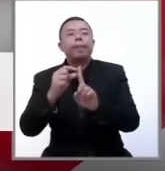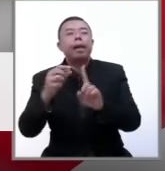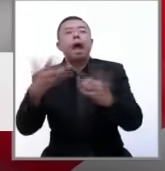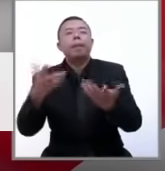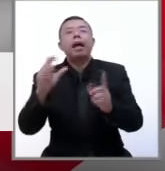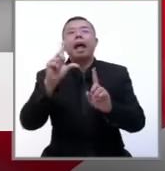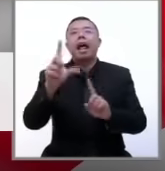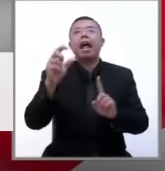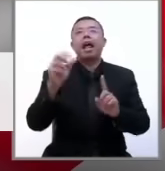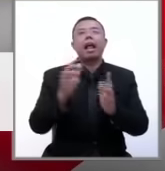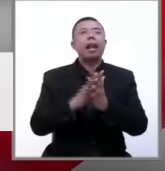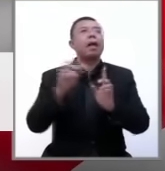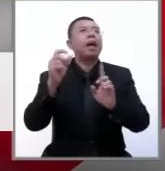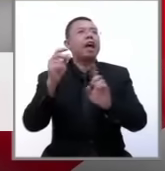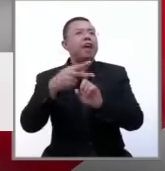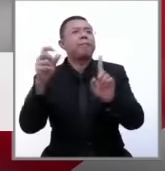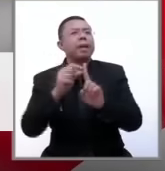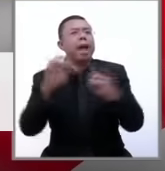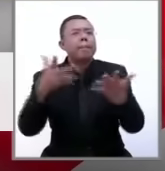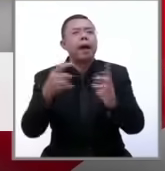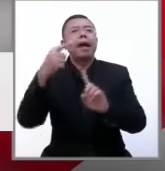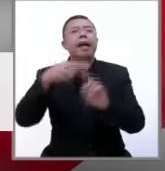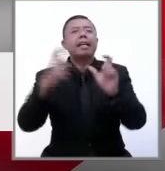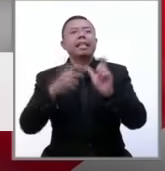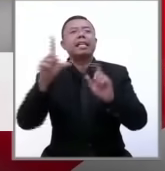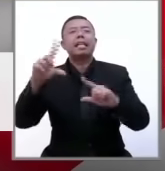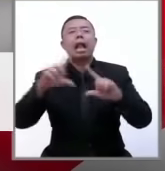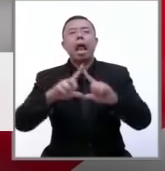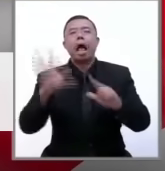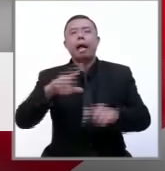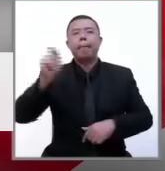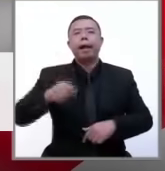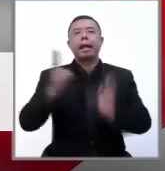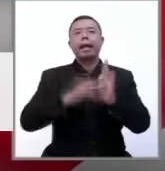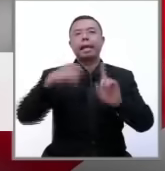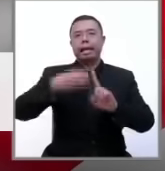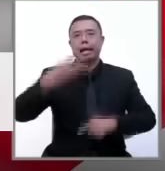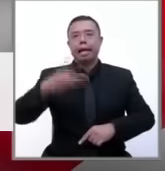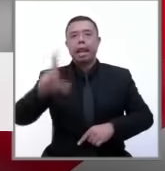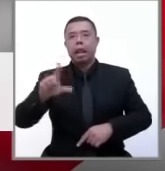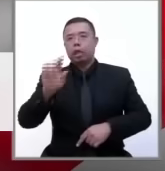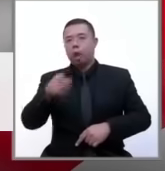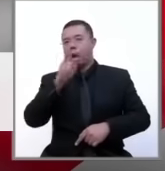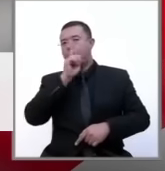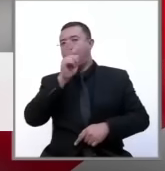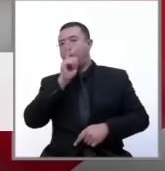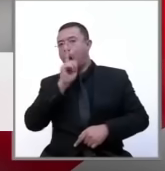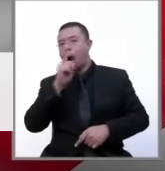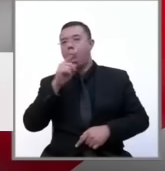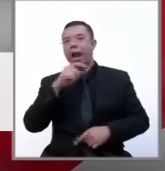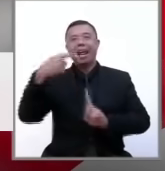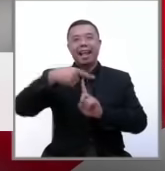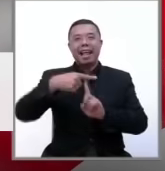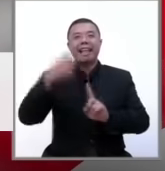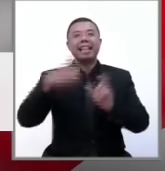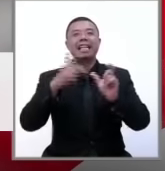lfp litium ferofosfat Tesla enggak pakai nikel ini kan kebohongan publik mohon maaf Tesla itu pakai